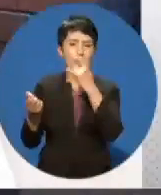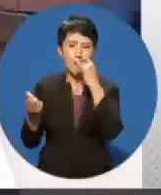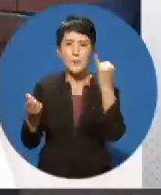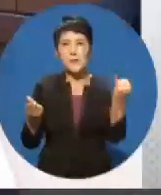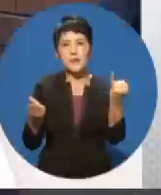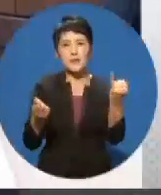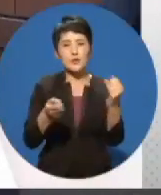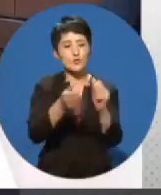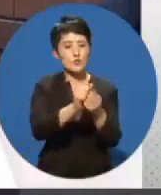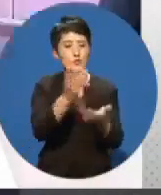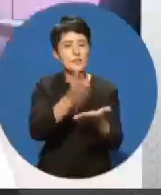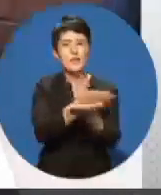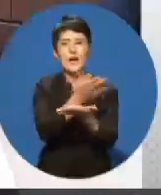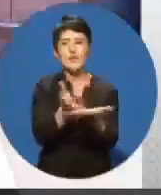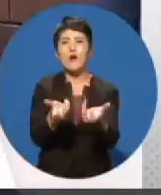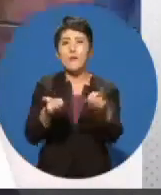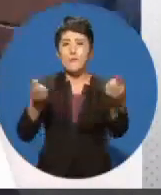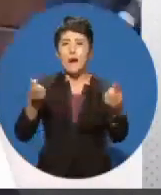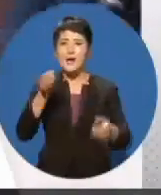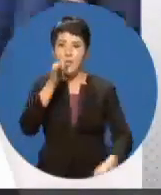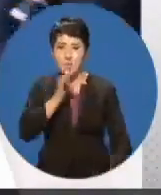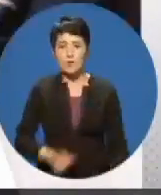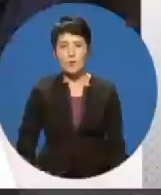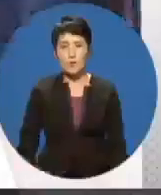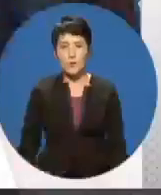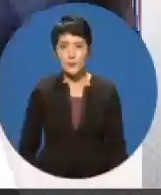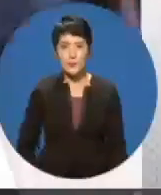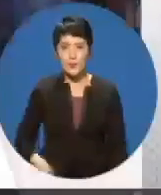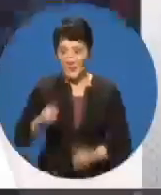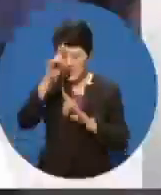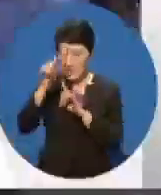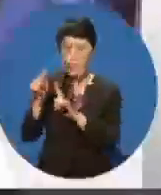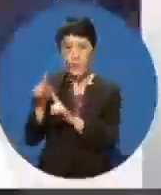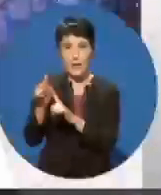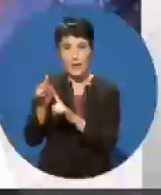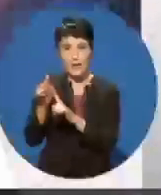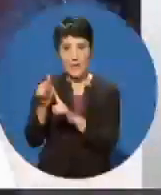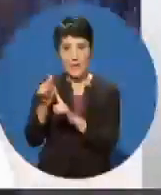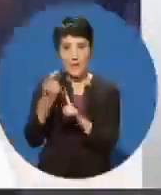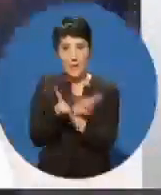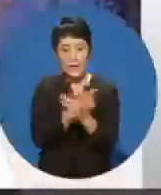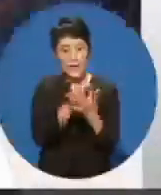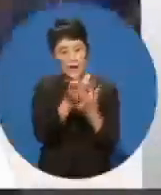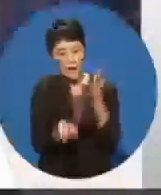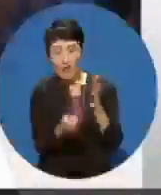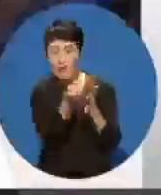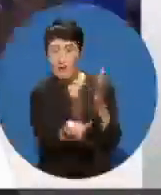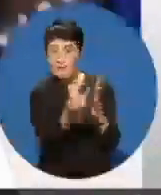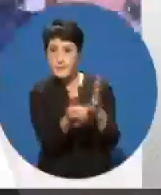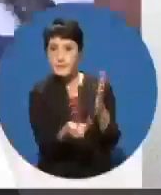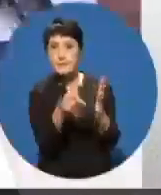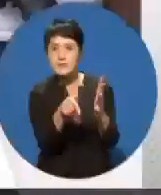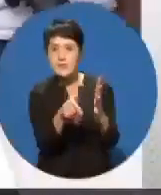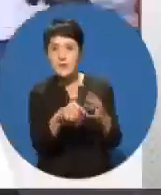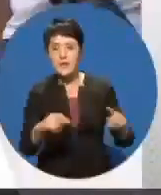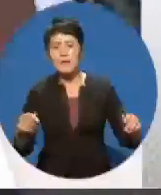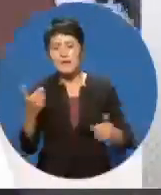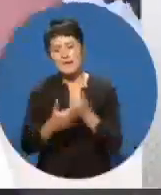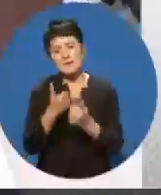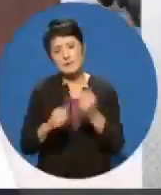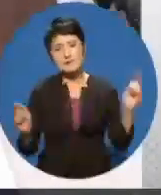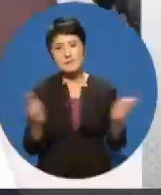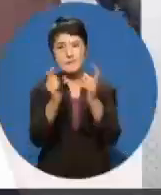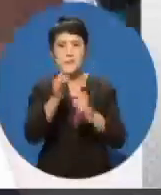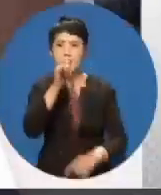있는데 그 모친과 다른 형제들 간의 어떤 분쟁 관계 때문에 사실 회사가 좀 시끄러웠어요. 근데 지금 보면 사실 이장한 회장이